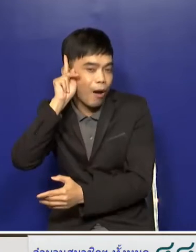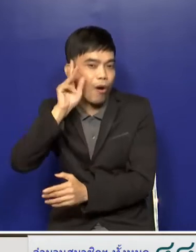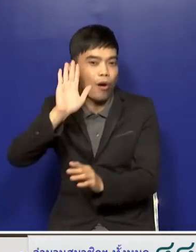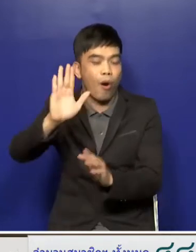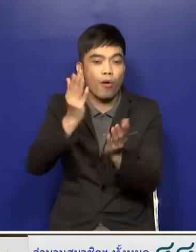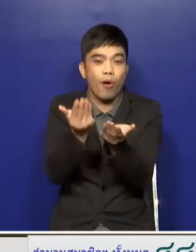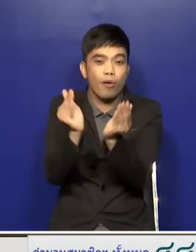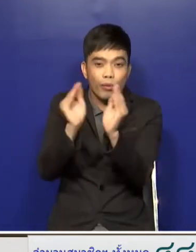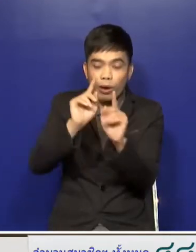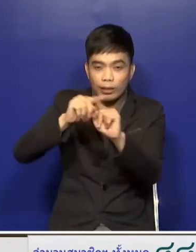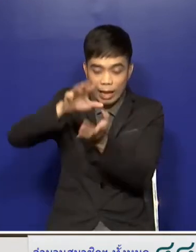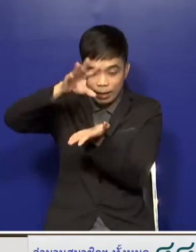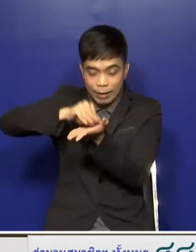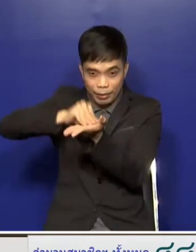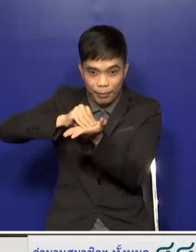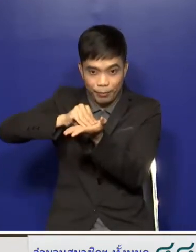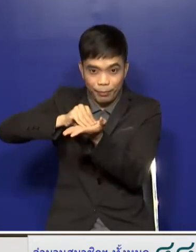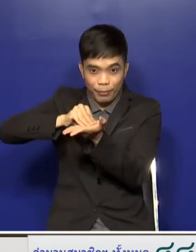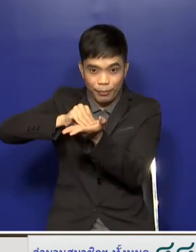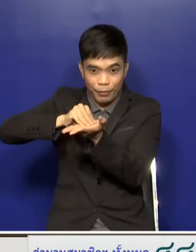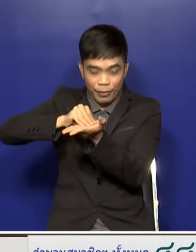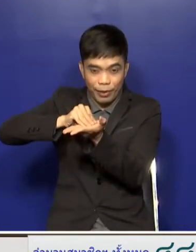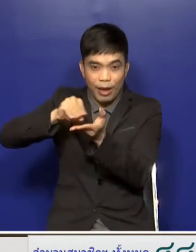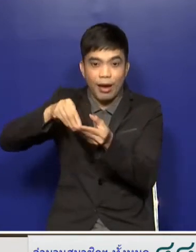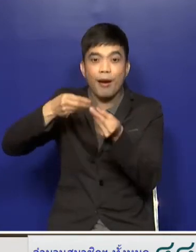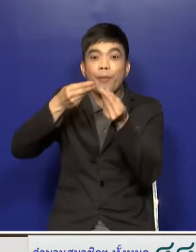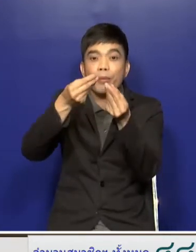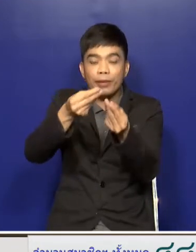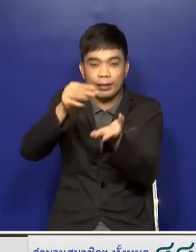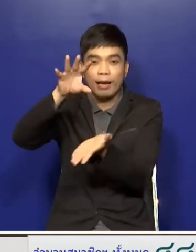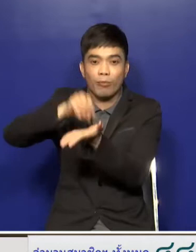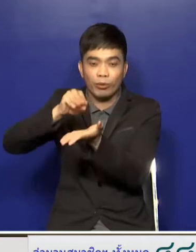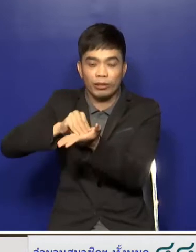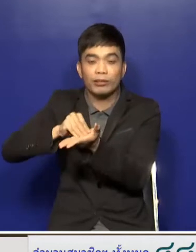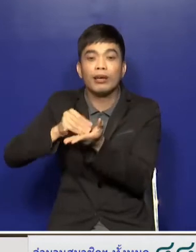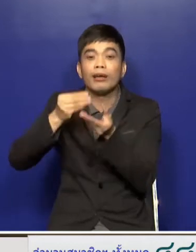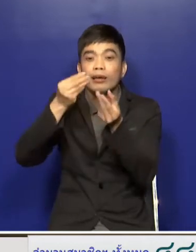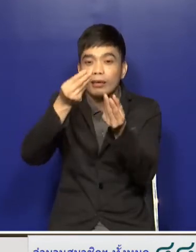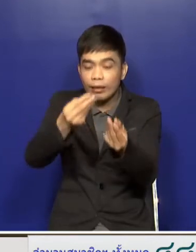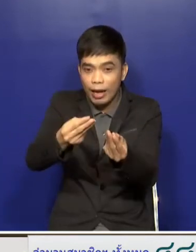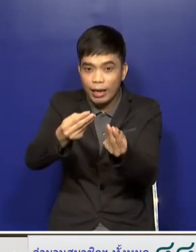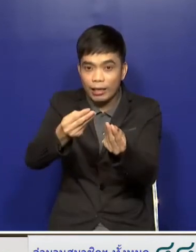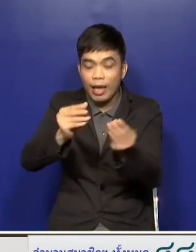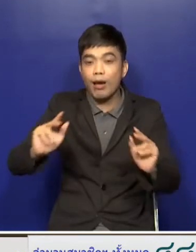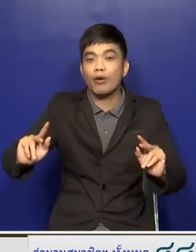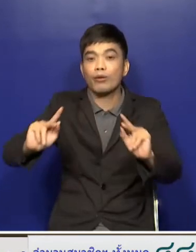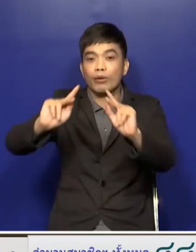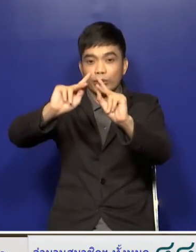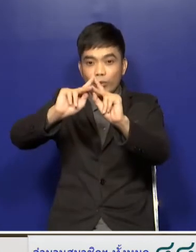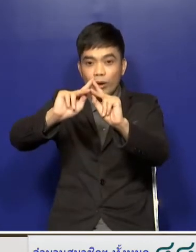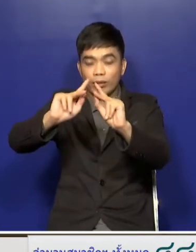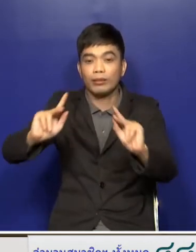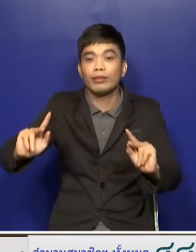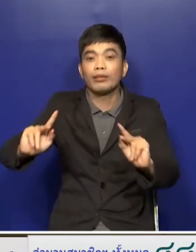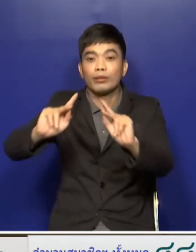ลงเขียนลงใน Data ทั้งหมดเพื่อให้เกด Platformผมเสนออกนทำกัสวงหอรฐบาลจะตองออก